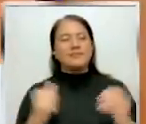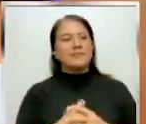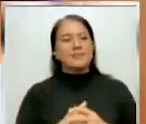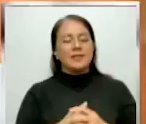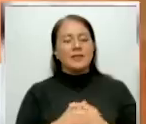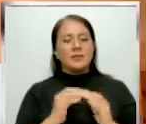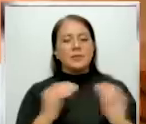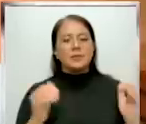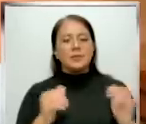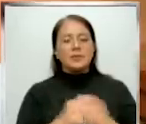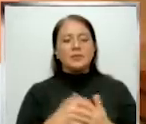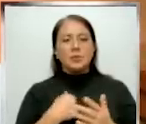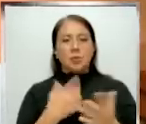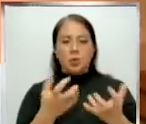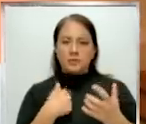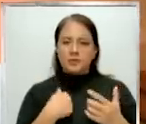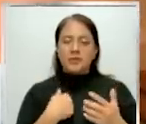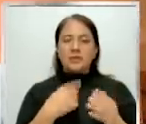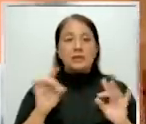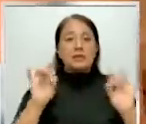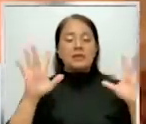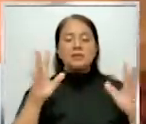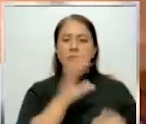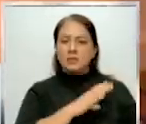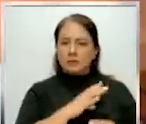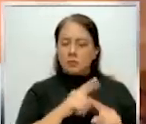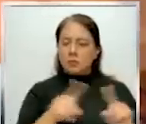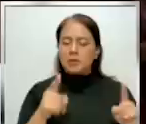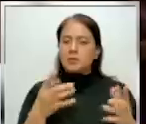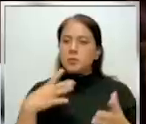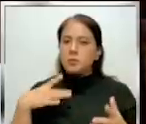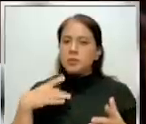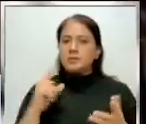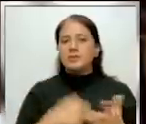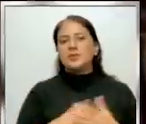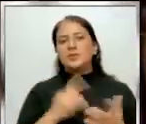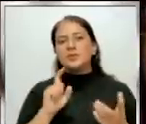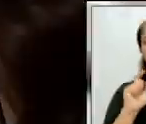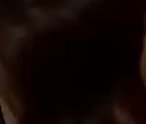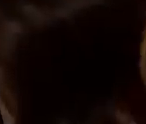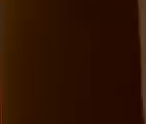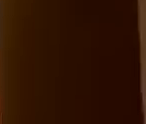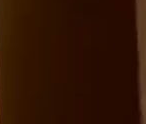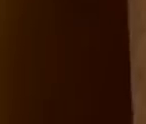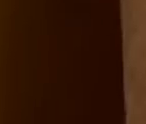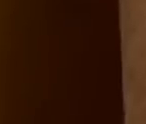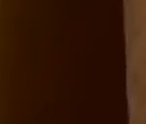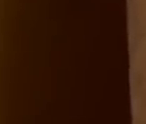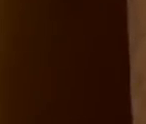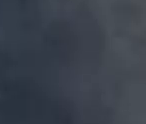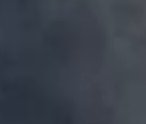perky na gusto nila. Highlight yung character ko, pero ang kailangan nila intayin yung twist sa huli. Nelson Canlas, updated sa